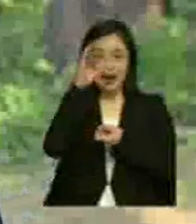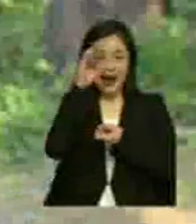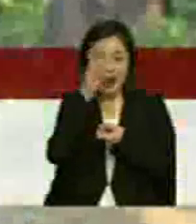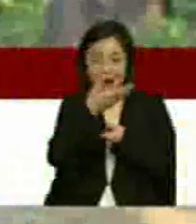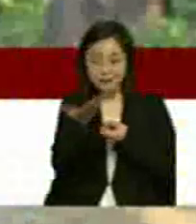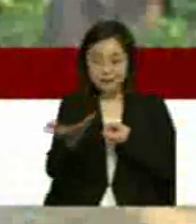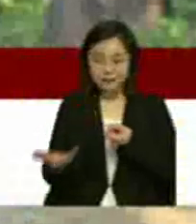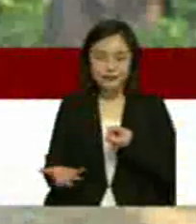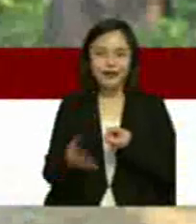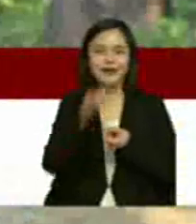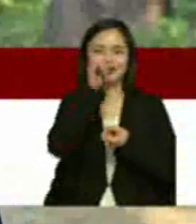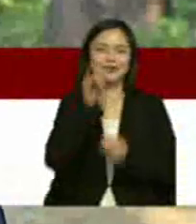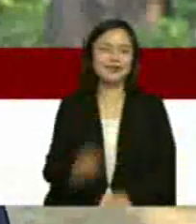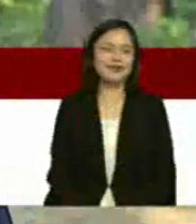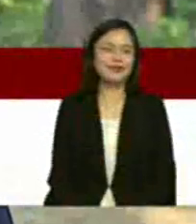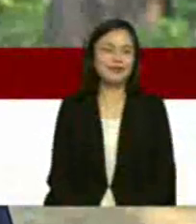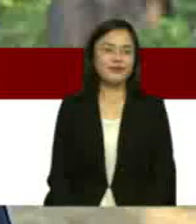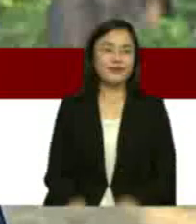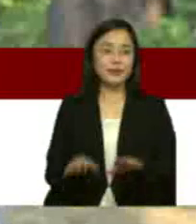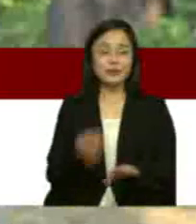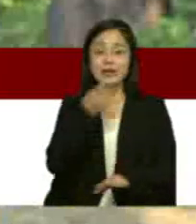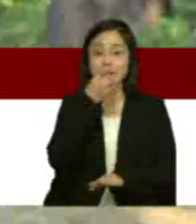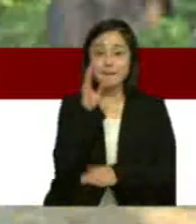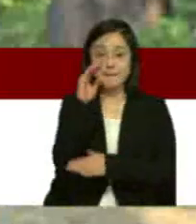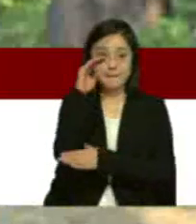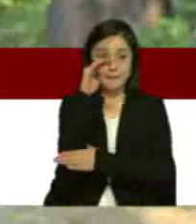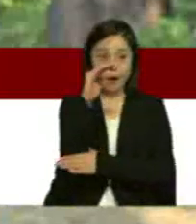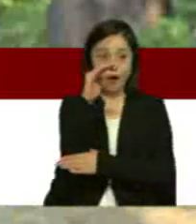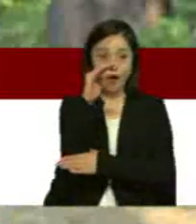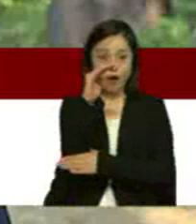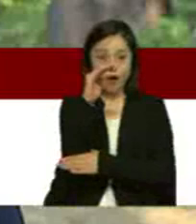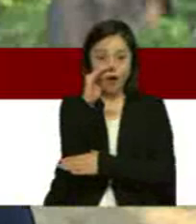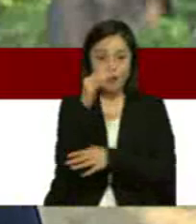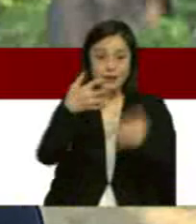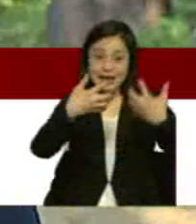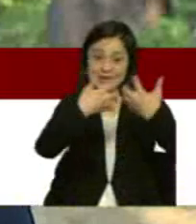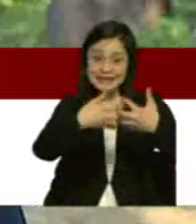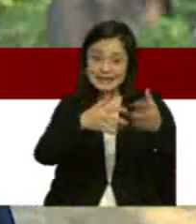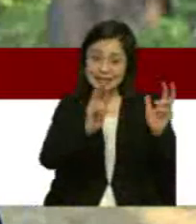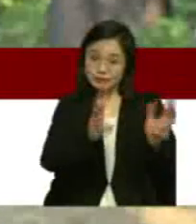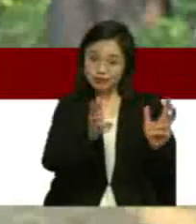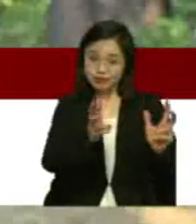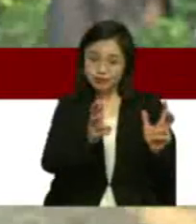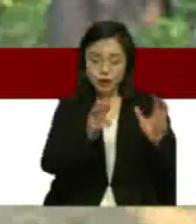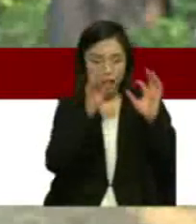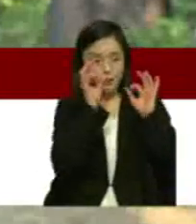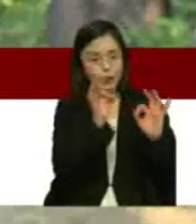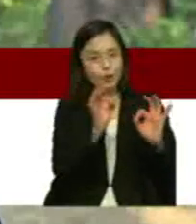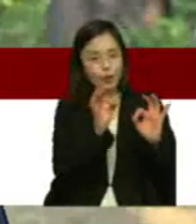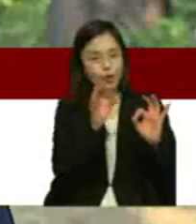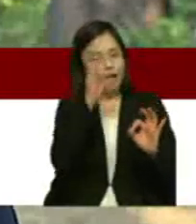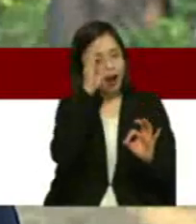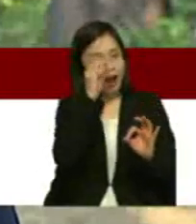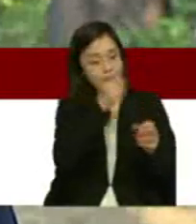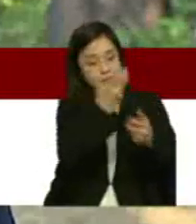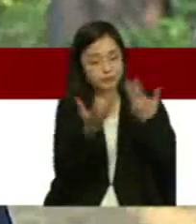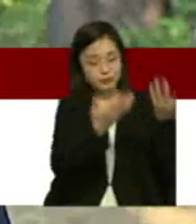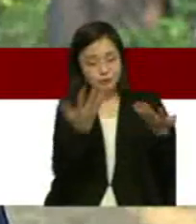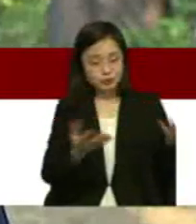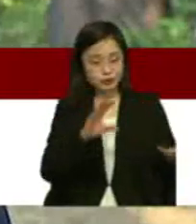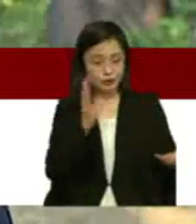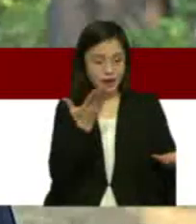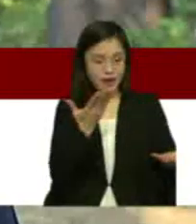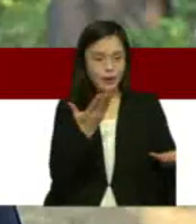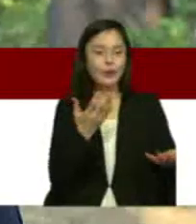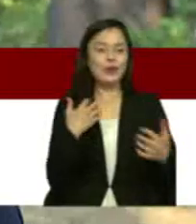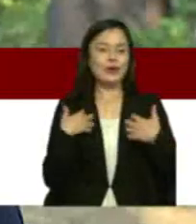이렇게 벼를 베는데 탈곡기에서 그렇게 벼가 튕겨나가는 모습이 되게 인상 깊었고 다음에도 있으면은 한